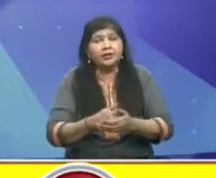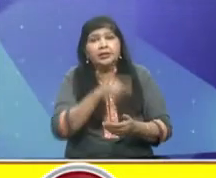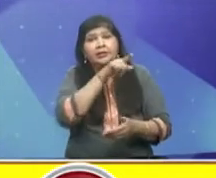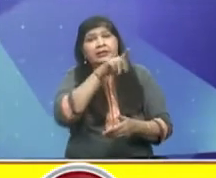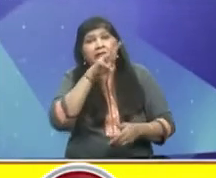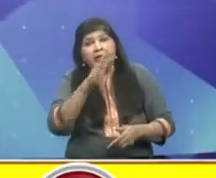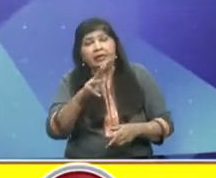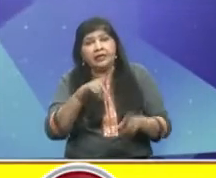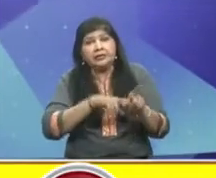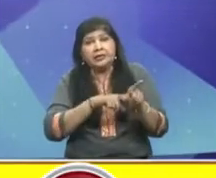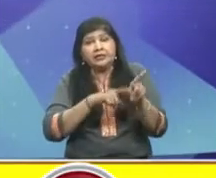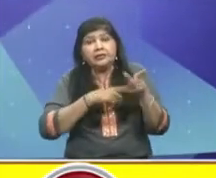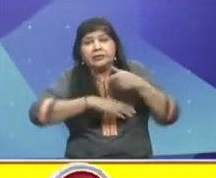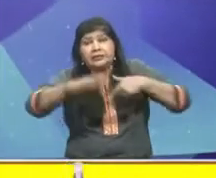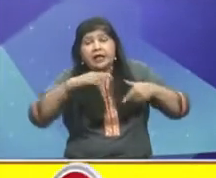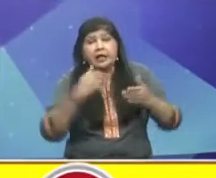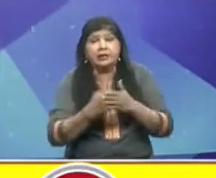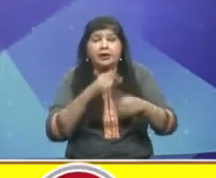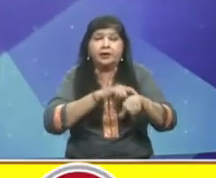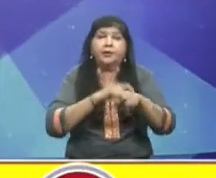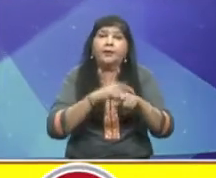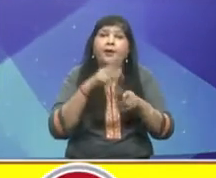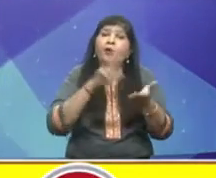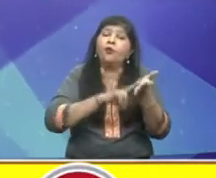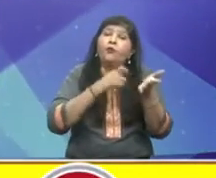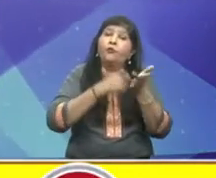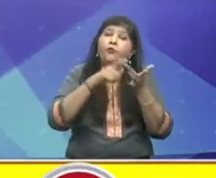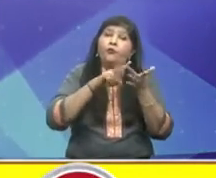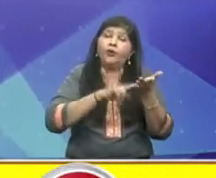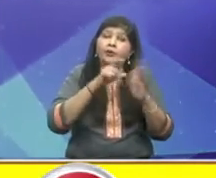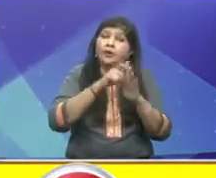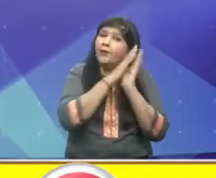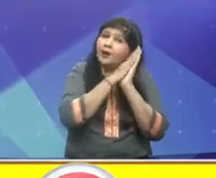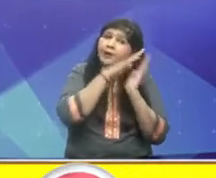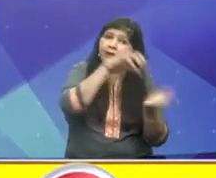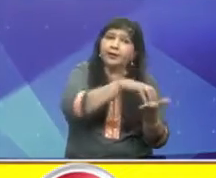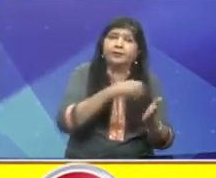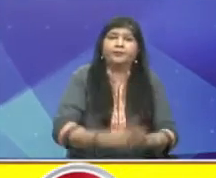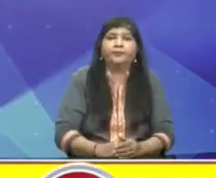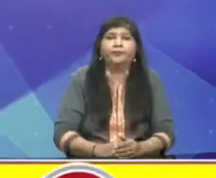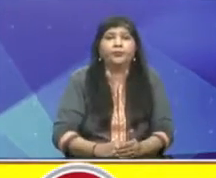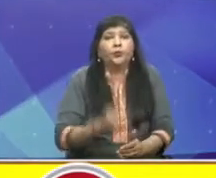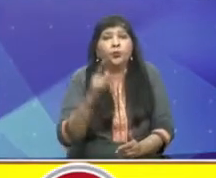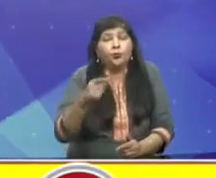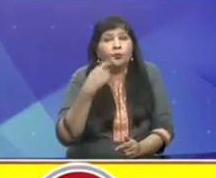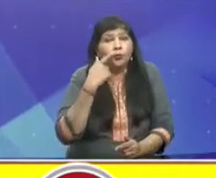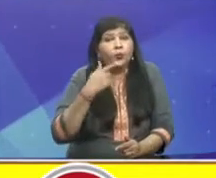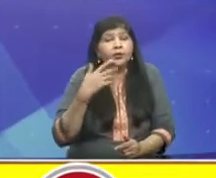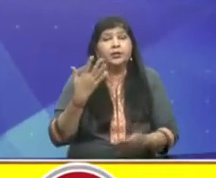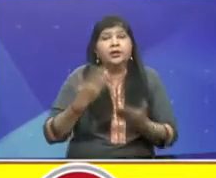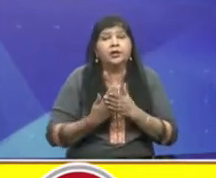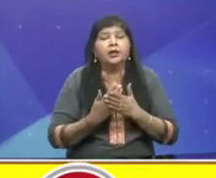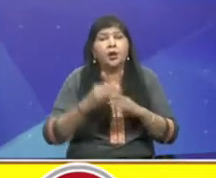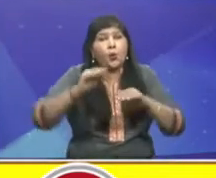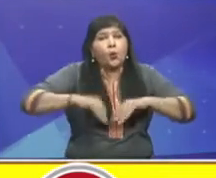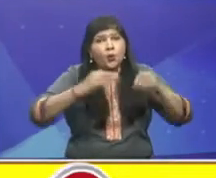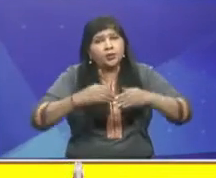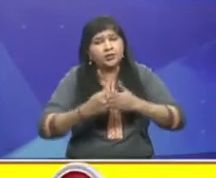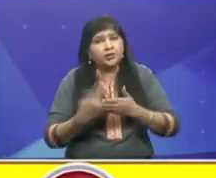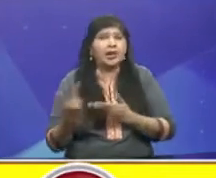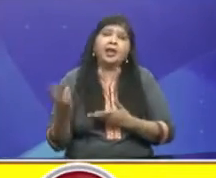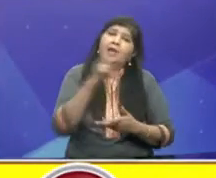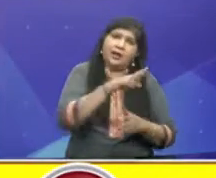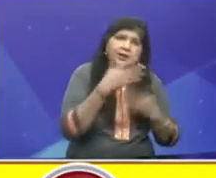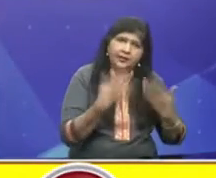13 साल से भी अधिक समय वृंदावन में आकर के उन्होंने बिताया। उनका कहना है कि वे ऑस्ट्रेलिया लौट तो